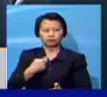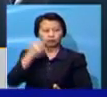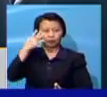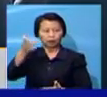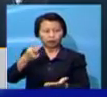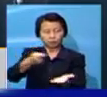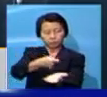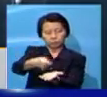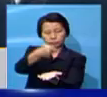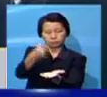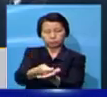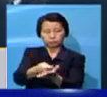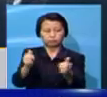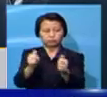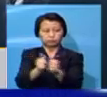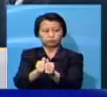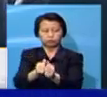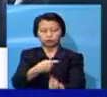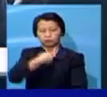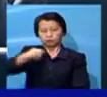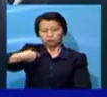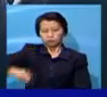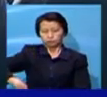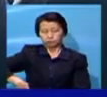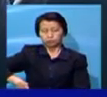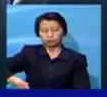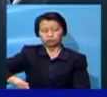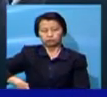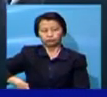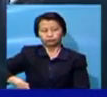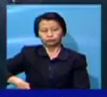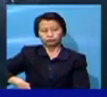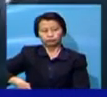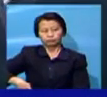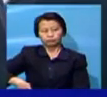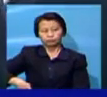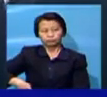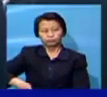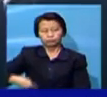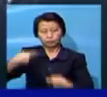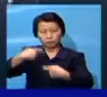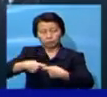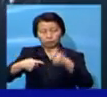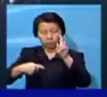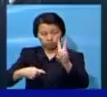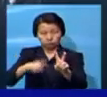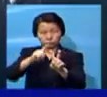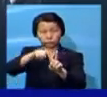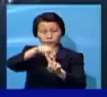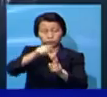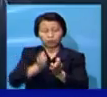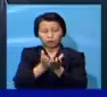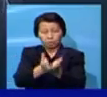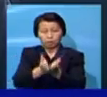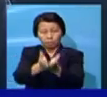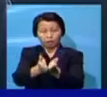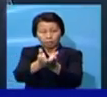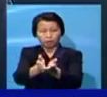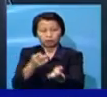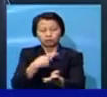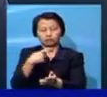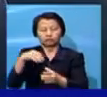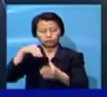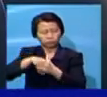tandatangani dengan pihakina ber kait dengan dua kapal yang diumumkan masa